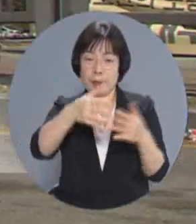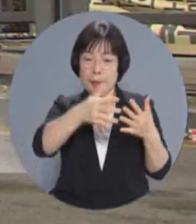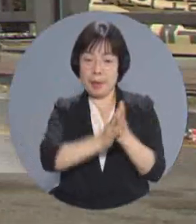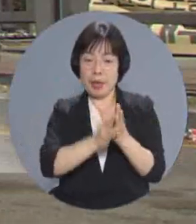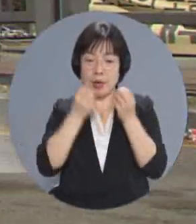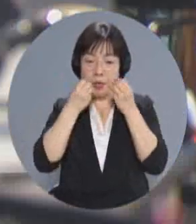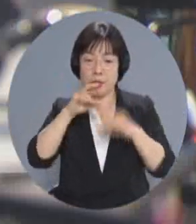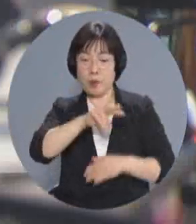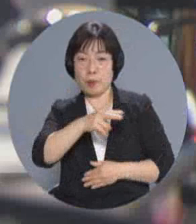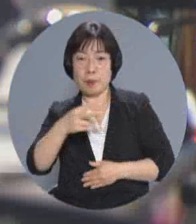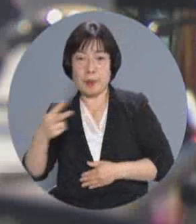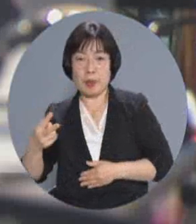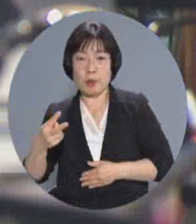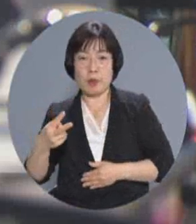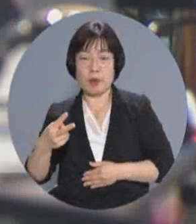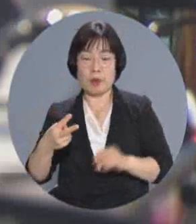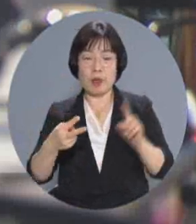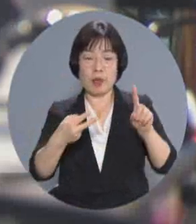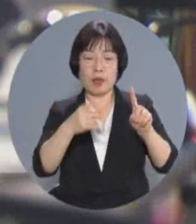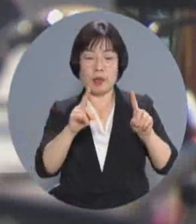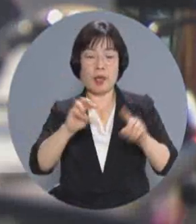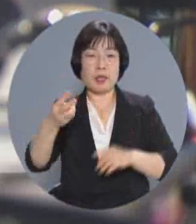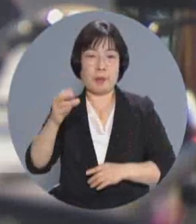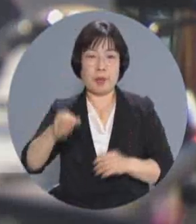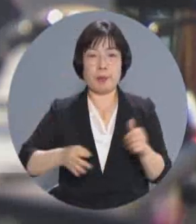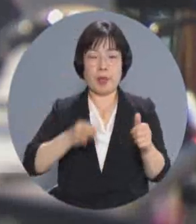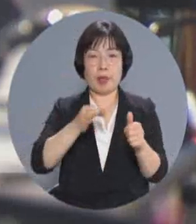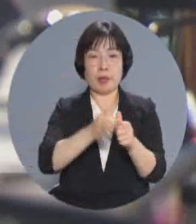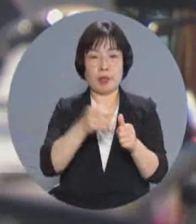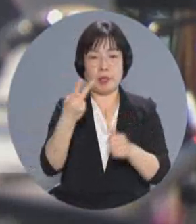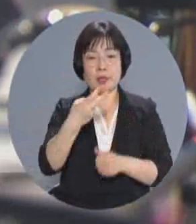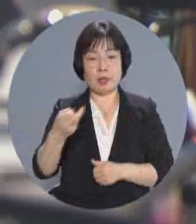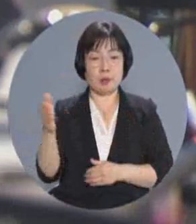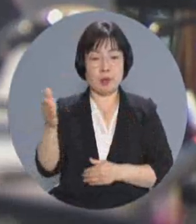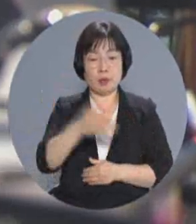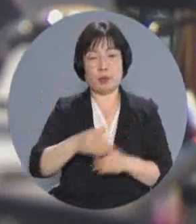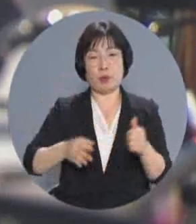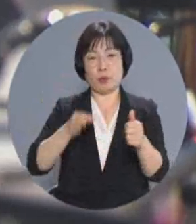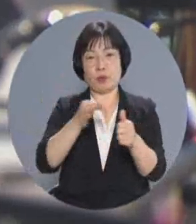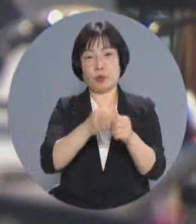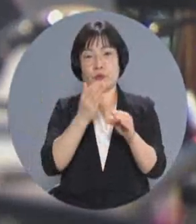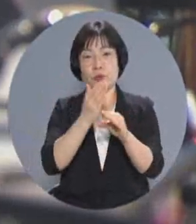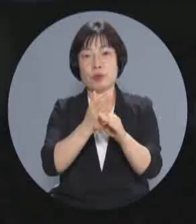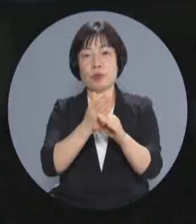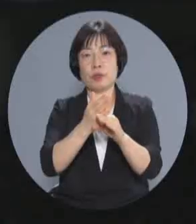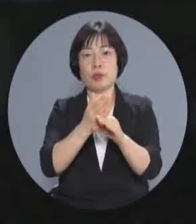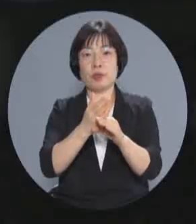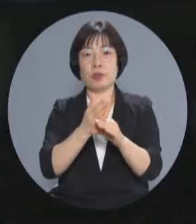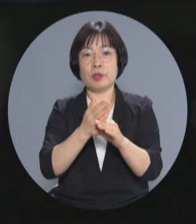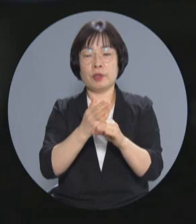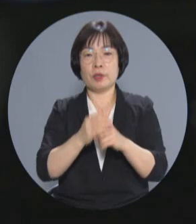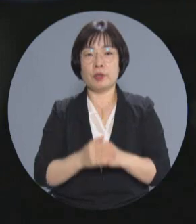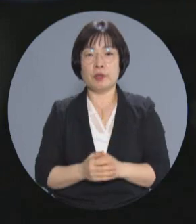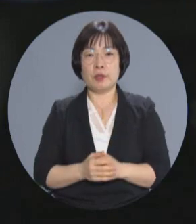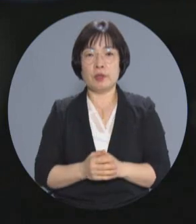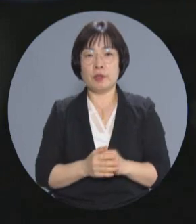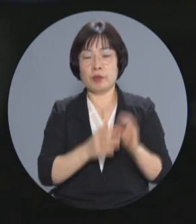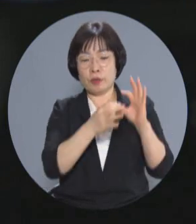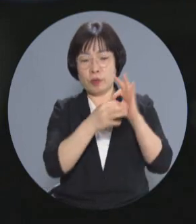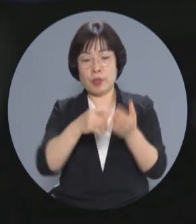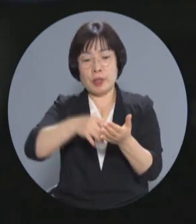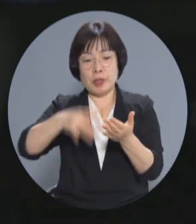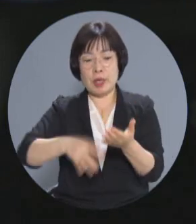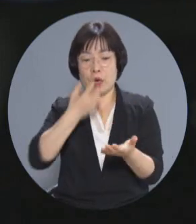후 새 차를 구매할 때 대당 300만 원을 2012년부터 지급해왔습니다. 그렇게 지급된